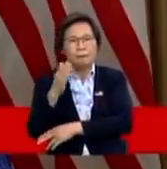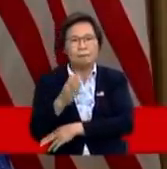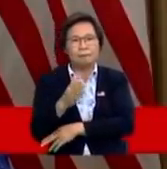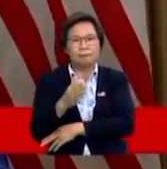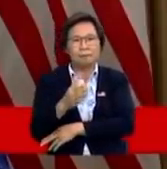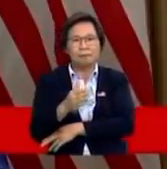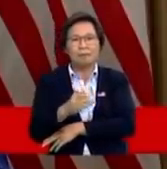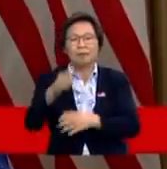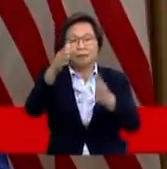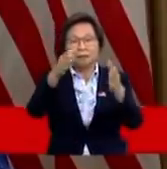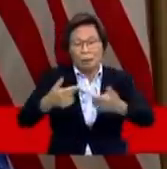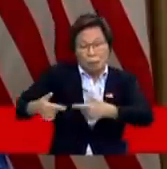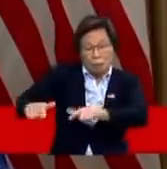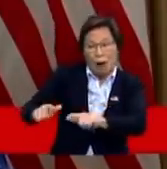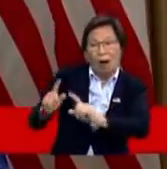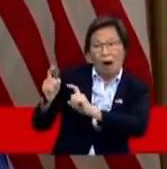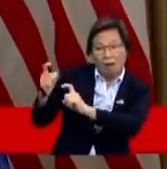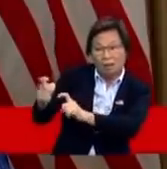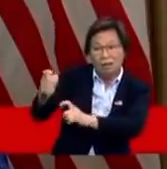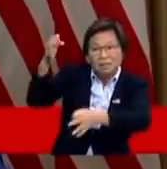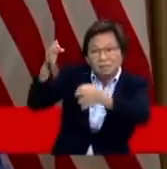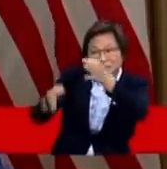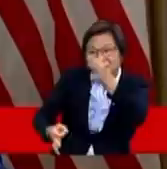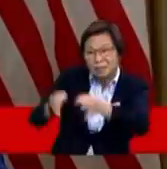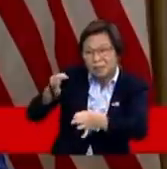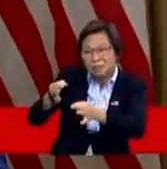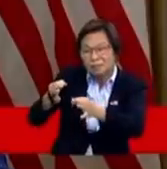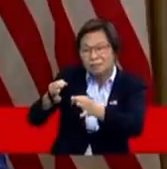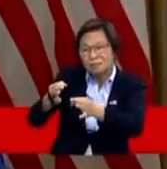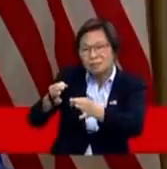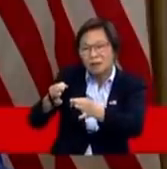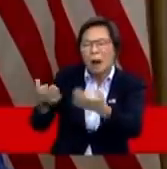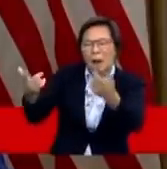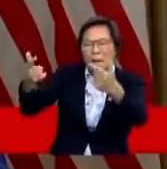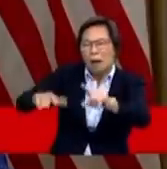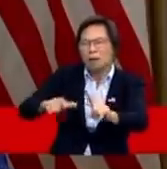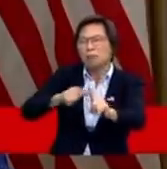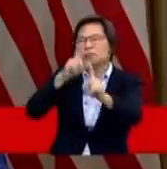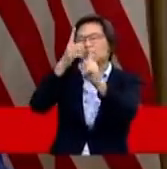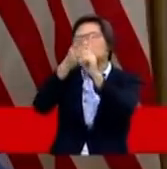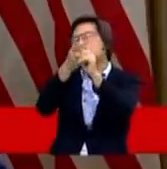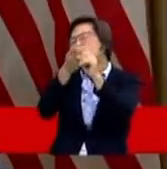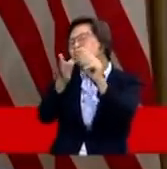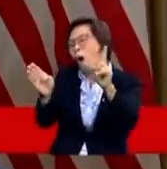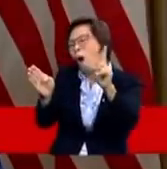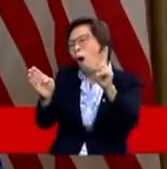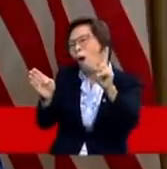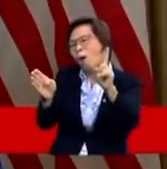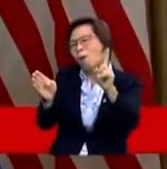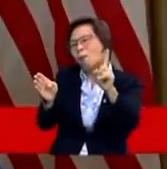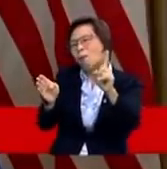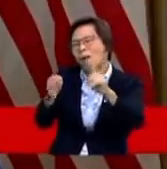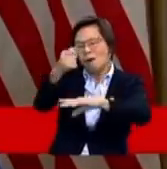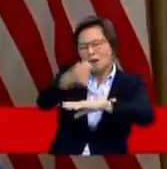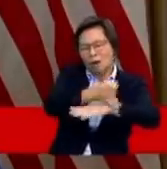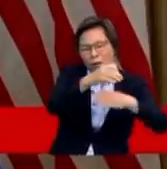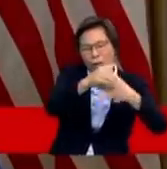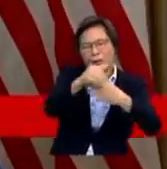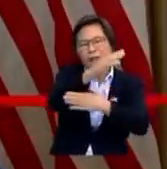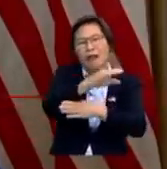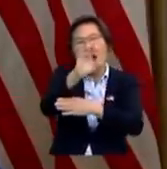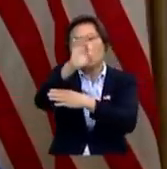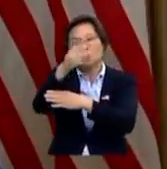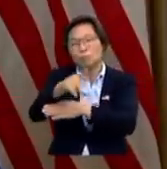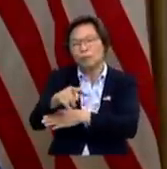kemudian kode yang telah diberikan sekiranya pelakunya ketidakpatuhan terhadap garis panduan setiap